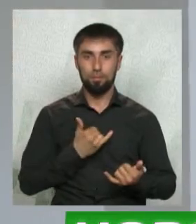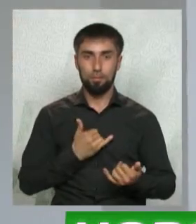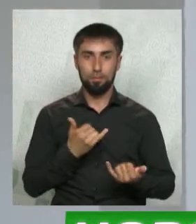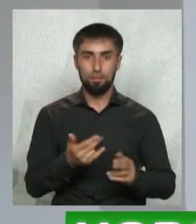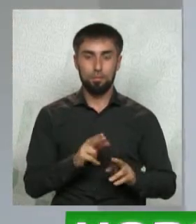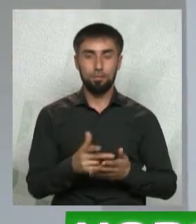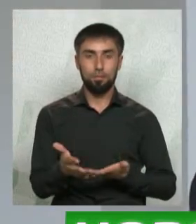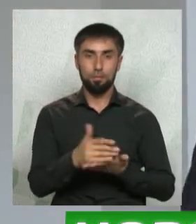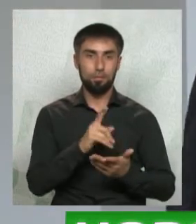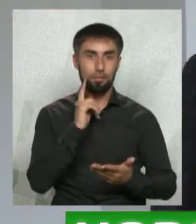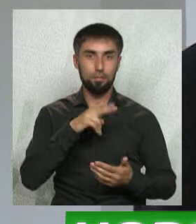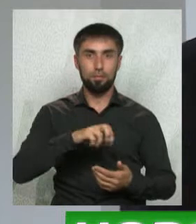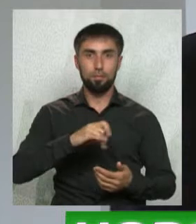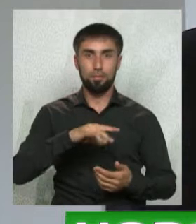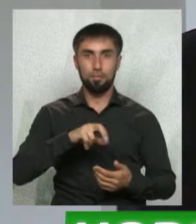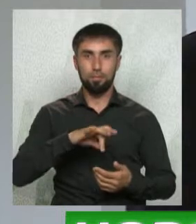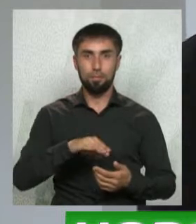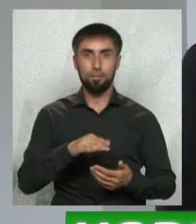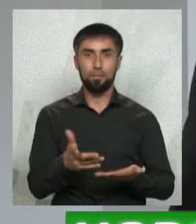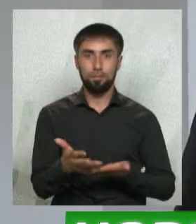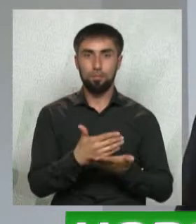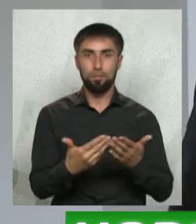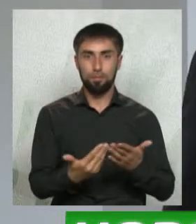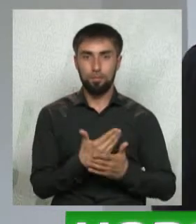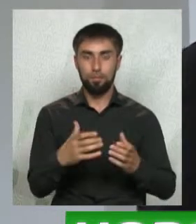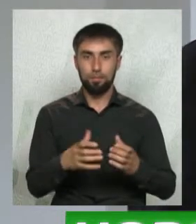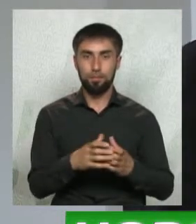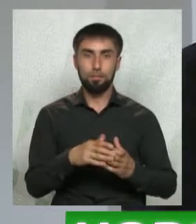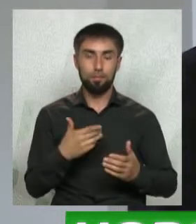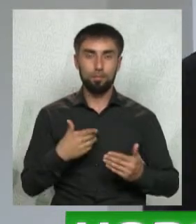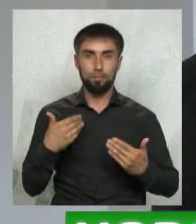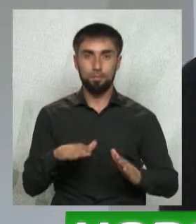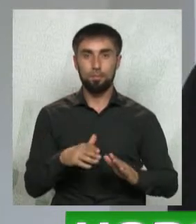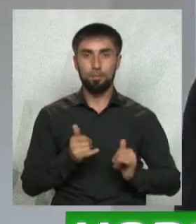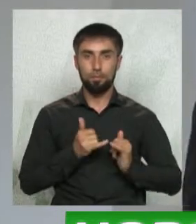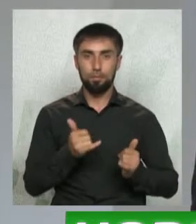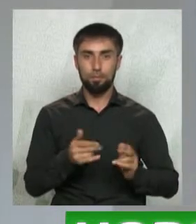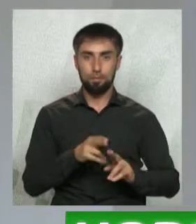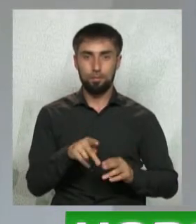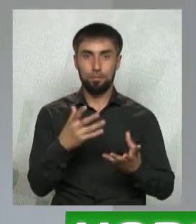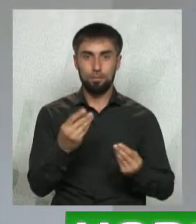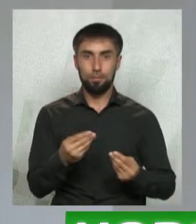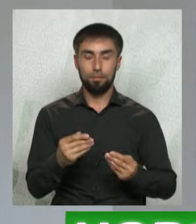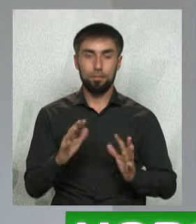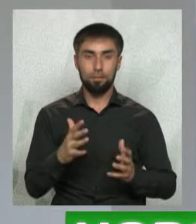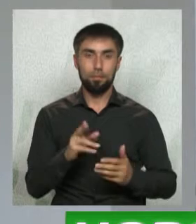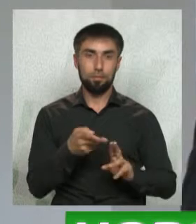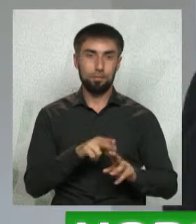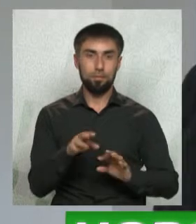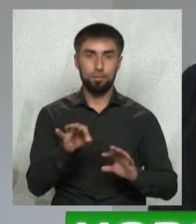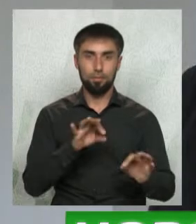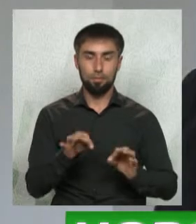этим идет набор в молодежный парламент, формируется новый состав, и мы решили приурочить как-то вот это сегодняшнее наше событие к этому